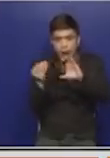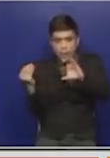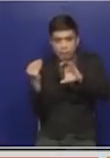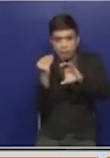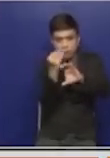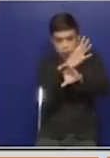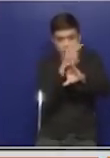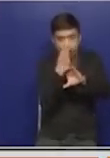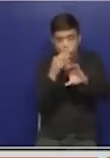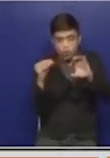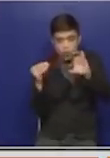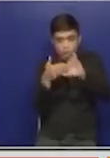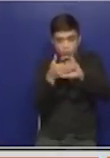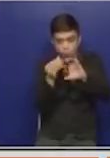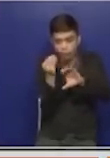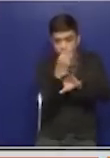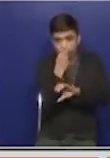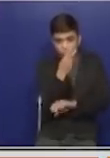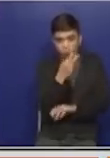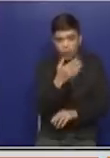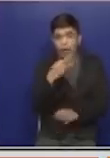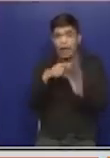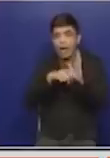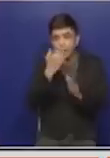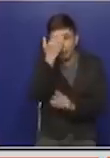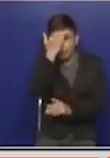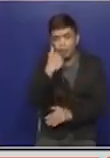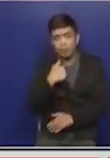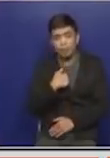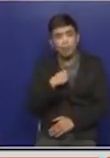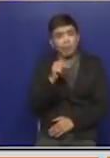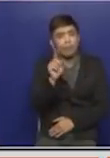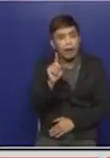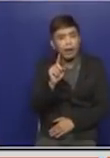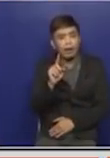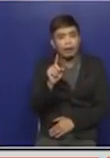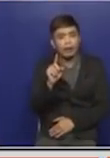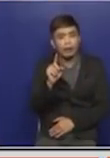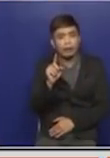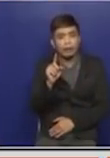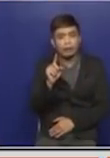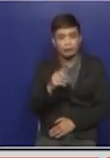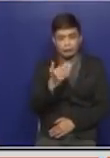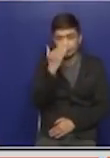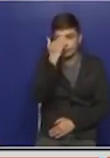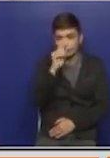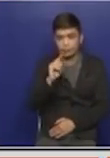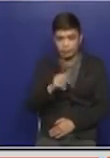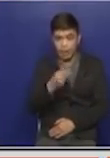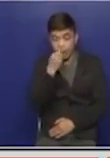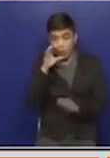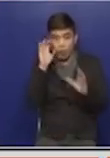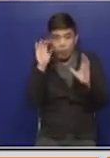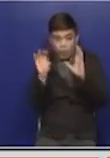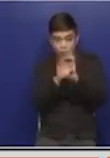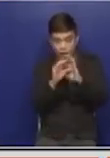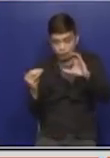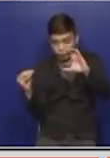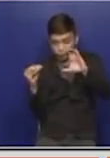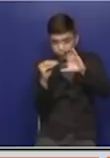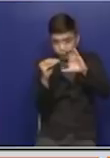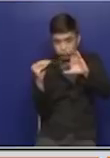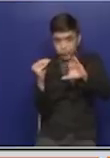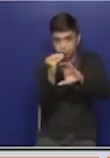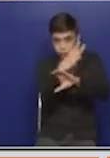อยากให้สไลด์ลองเปิดนิดนึงนะคะทำไมท่านถึงต้องพูดตรงนี้นะคะ พราะว่า sexual matrix เนี่ยนำเสนอ